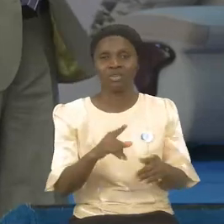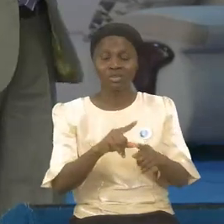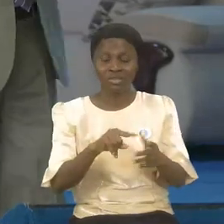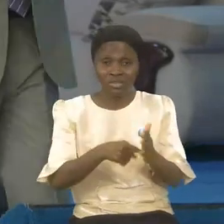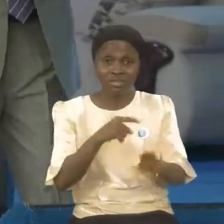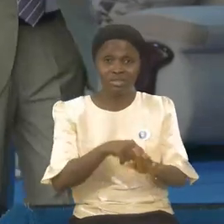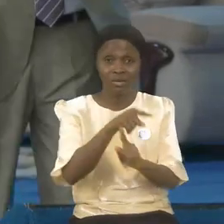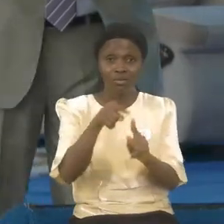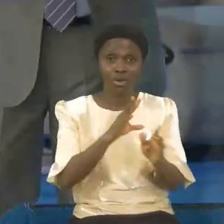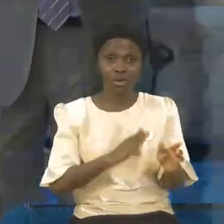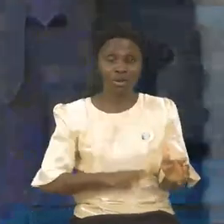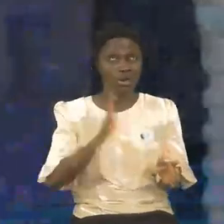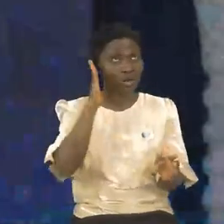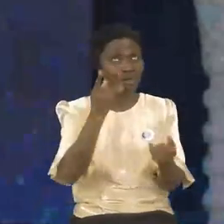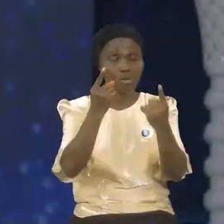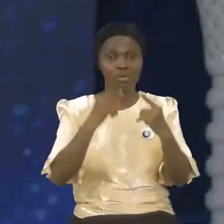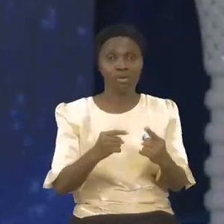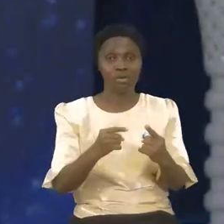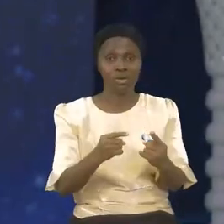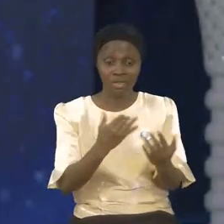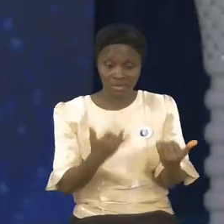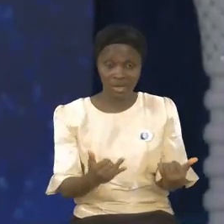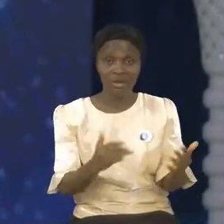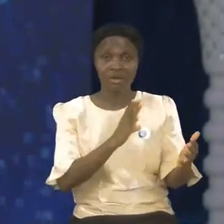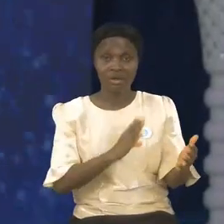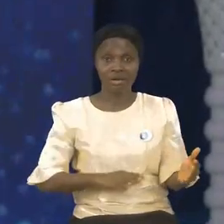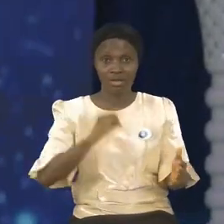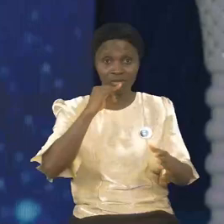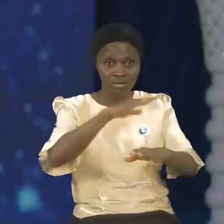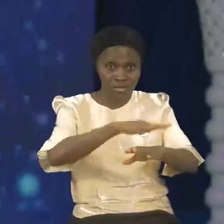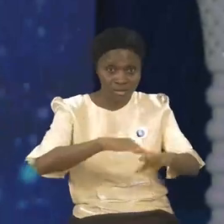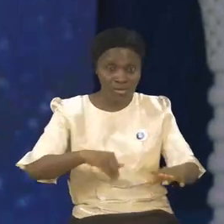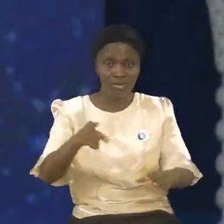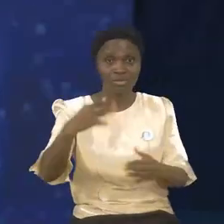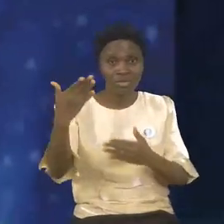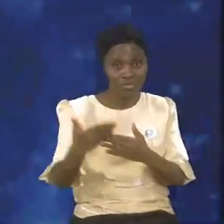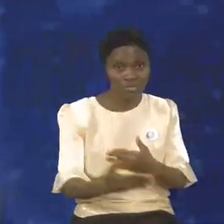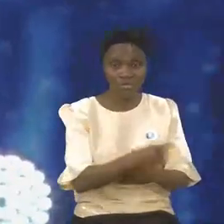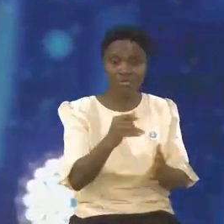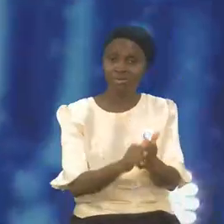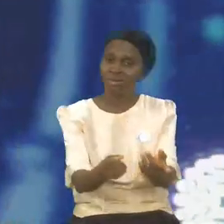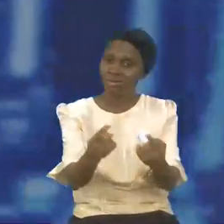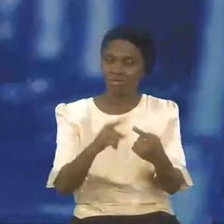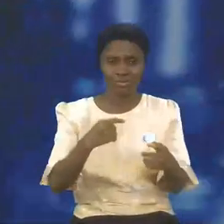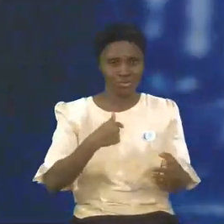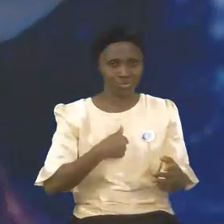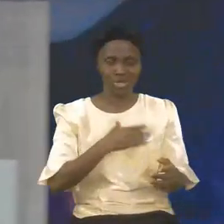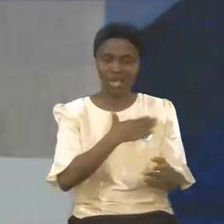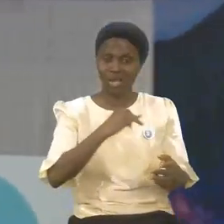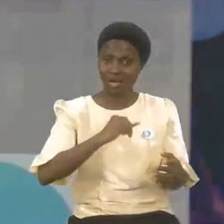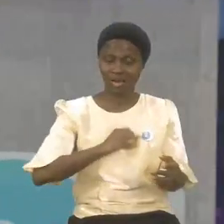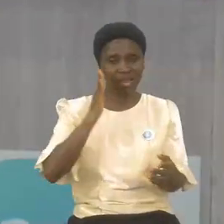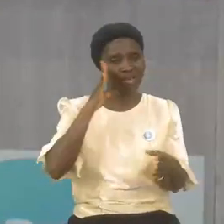lorsque Christophe viendra et que crête appelle que venezama vous tous ce qui est de fatigué chargé je vous donnerai du repos